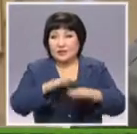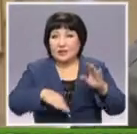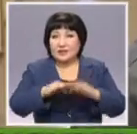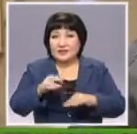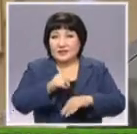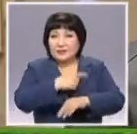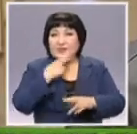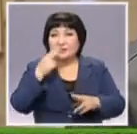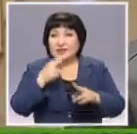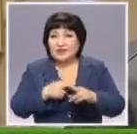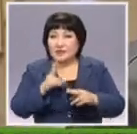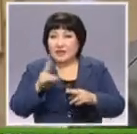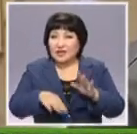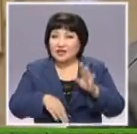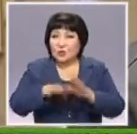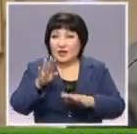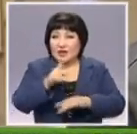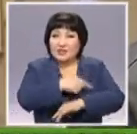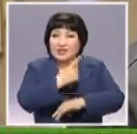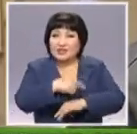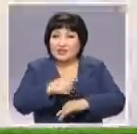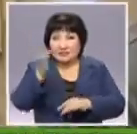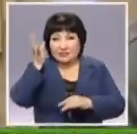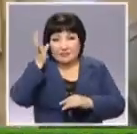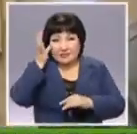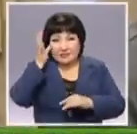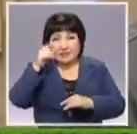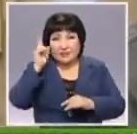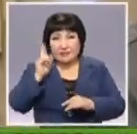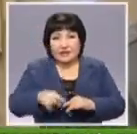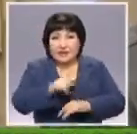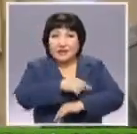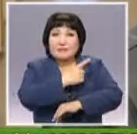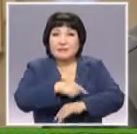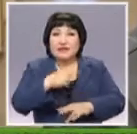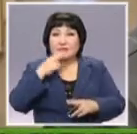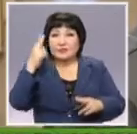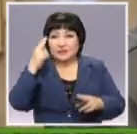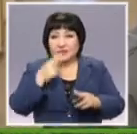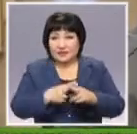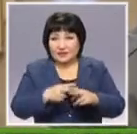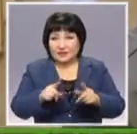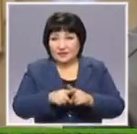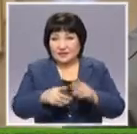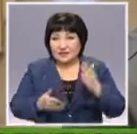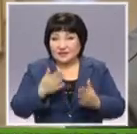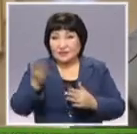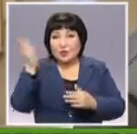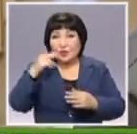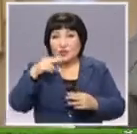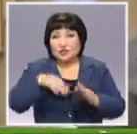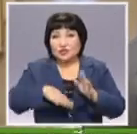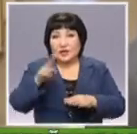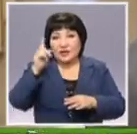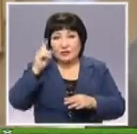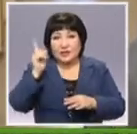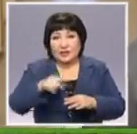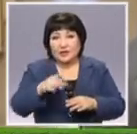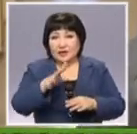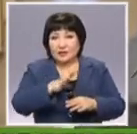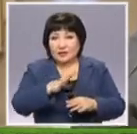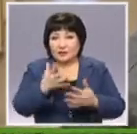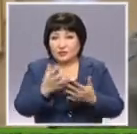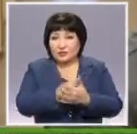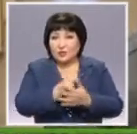медбике жоғарғы медициналық білімі бар медбике. Егер бұрын жоғарғы білім алу үшін медбике өзінің медбикелік